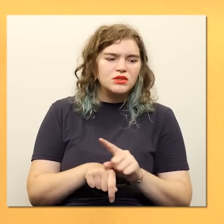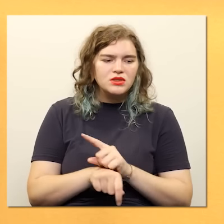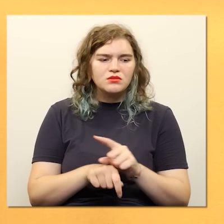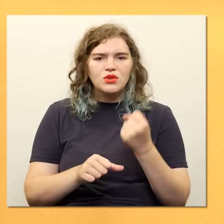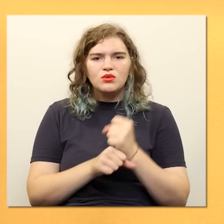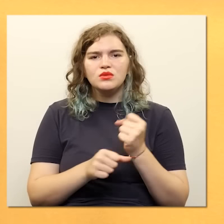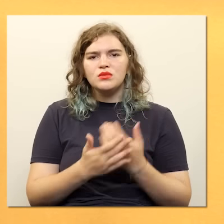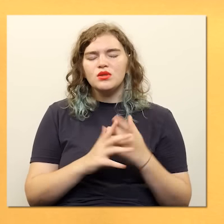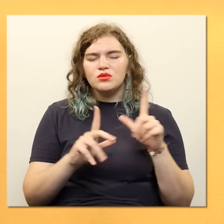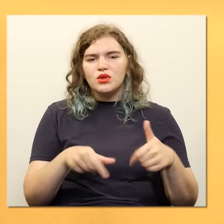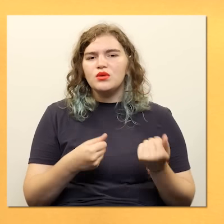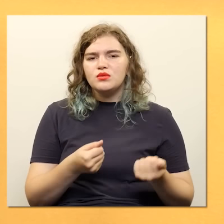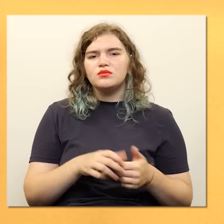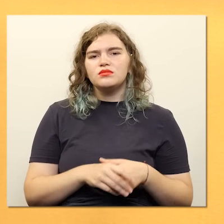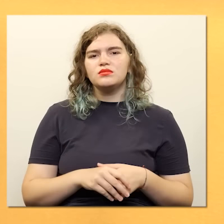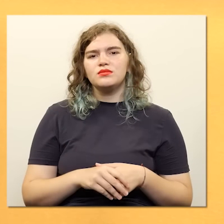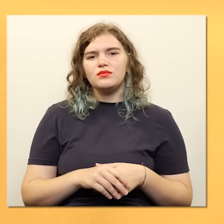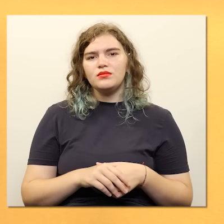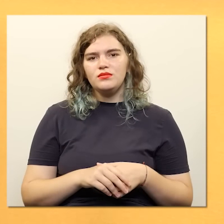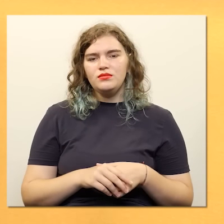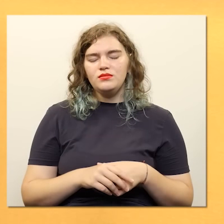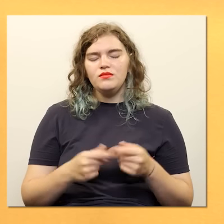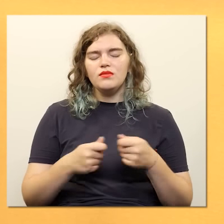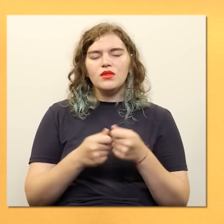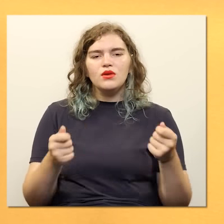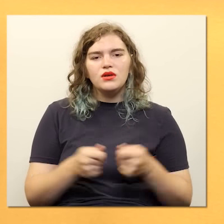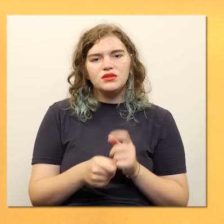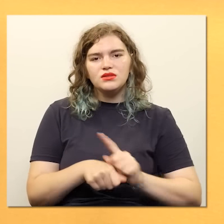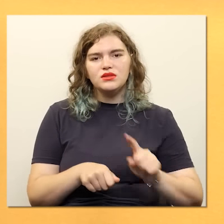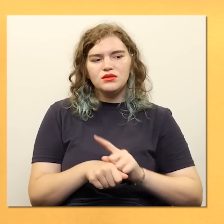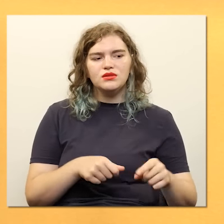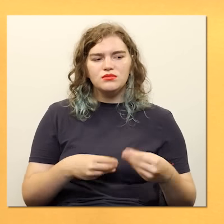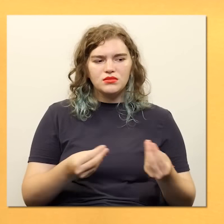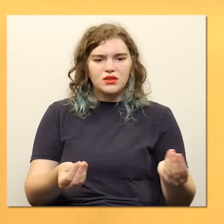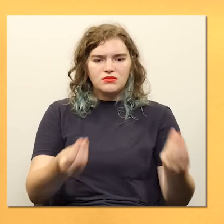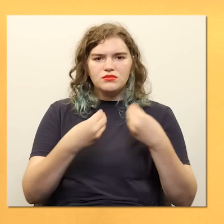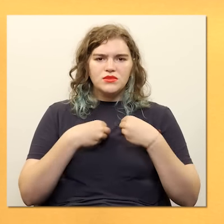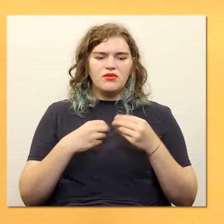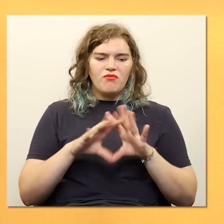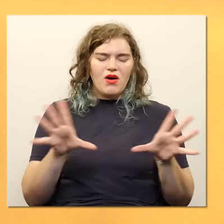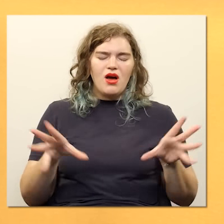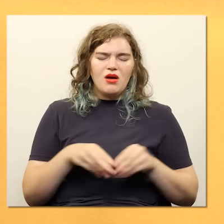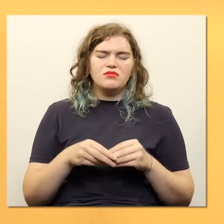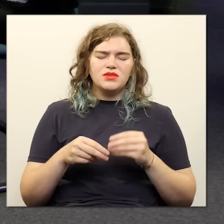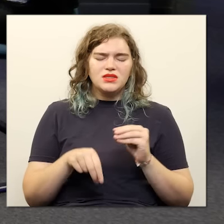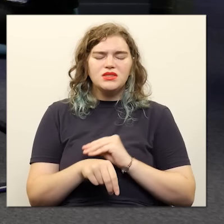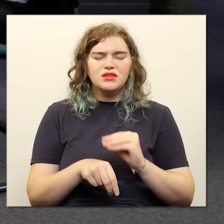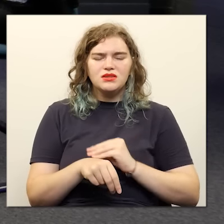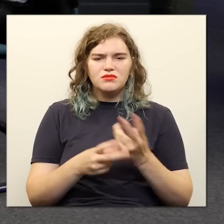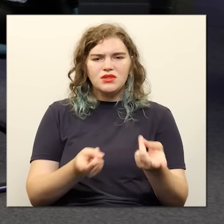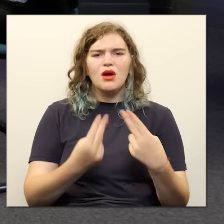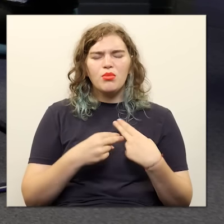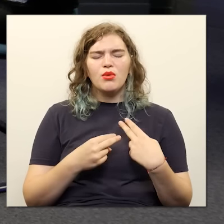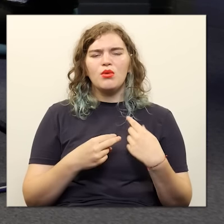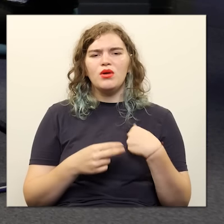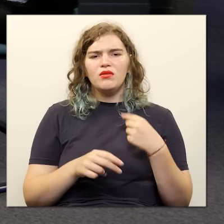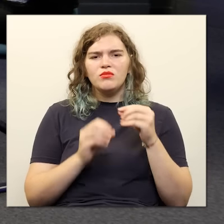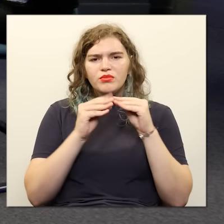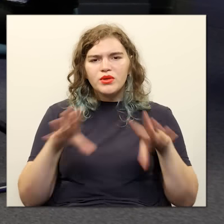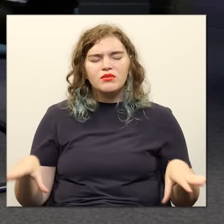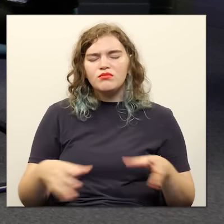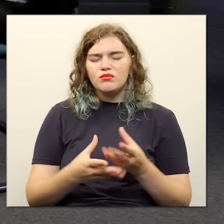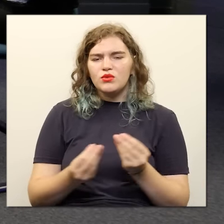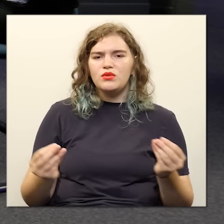cât lucrez eu pentru Domnul, toate astea se răsfrâng asupra familiei mele. Se întorc înapoi. Se